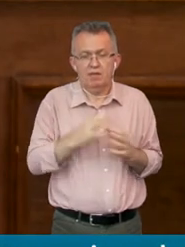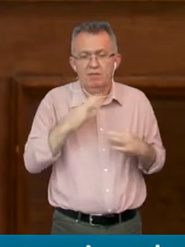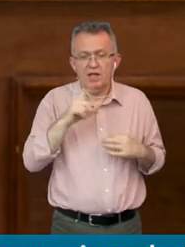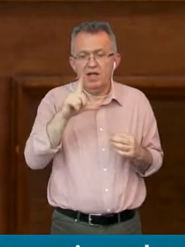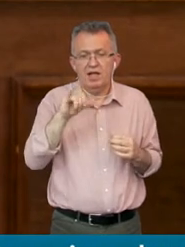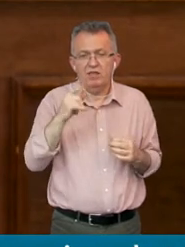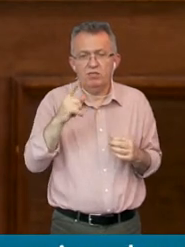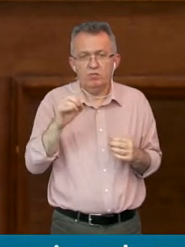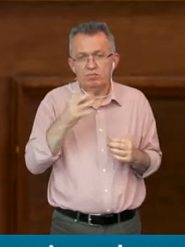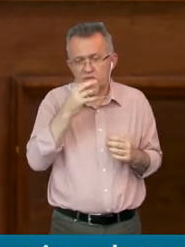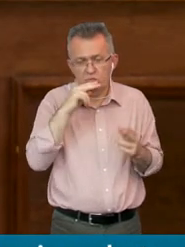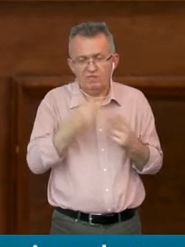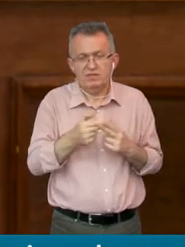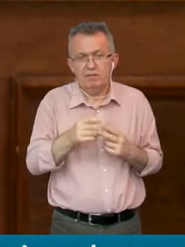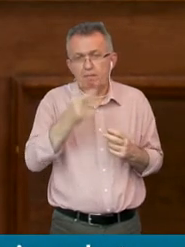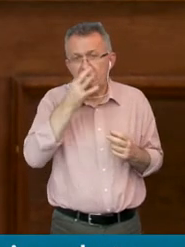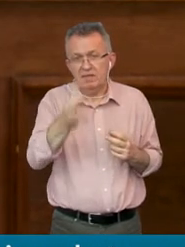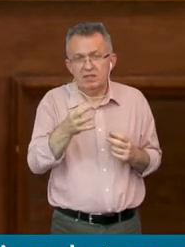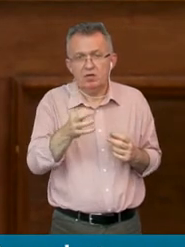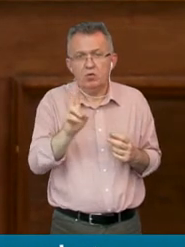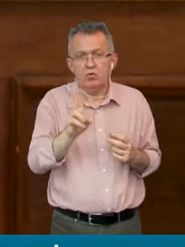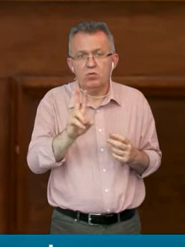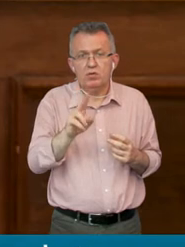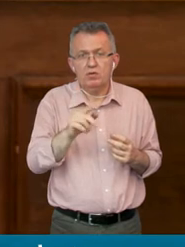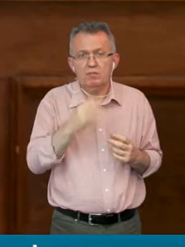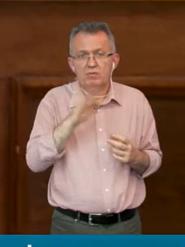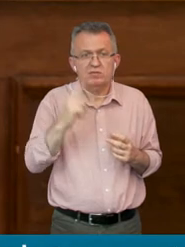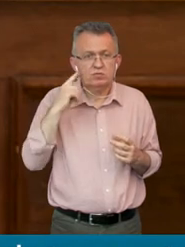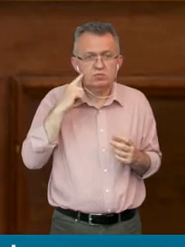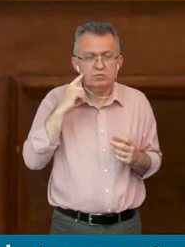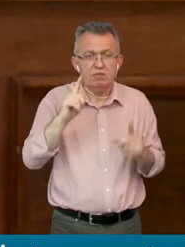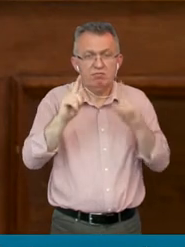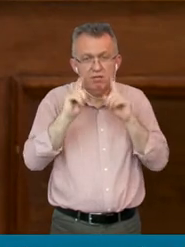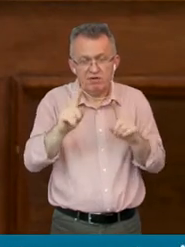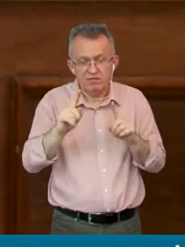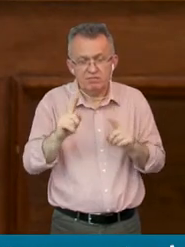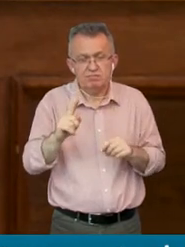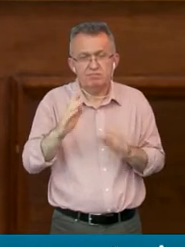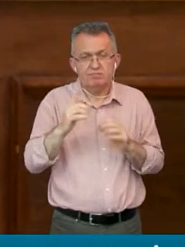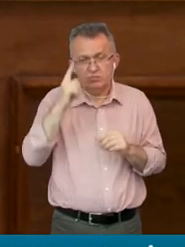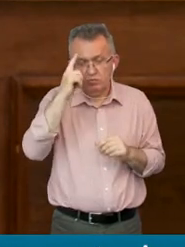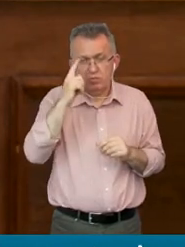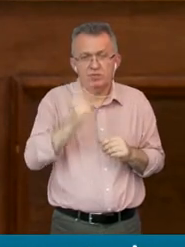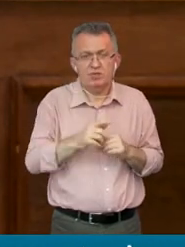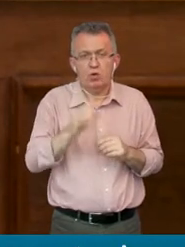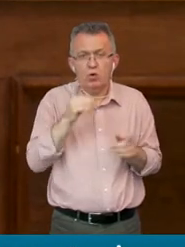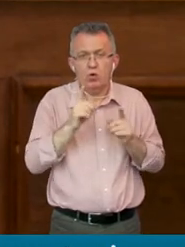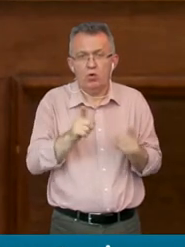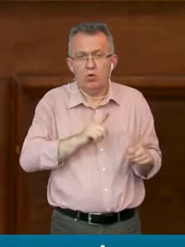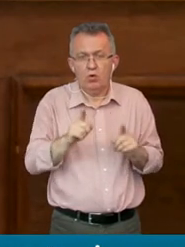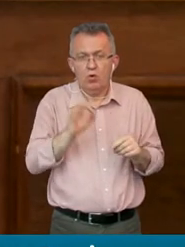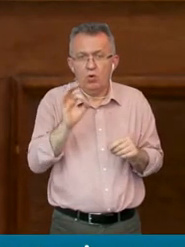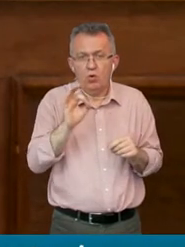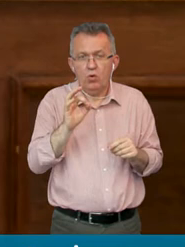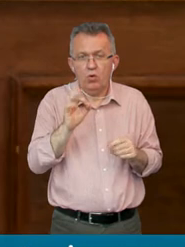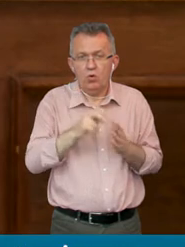no, pytanie, kogo mamy tutaj słuchać, bo tak naprawdę przypomnę, że chodzi chyba najbardziej w